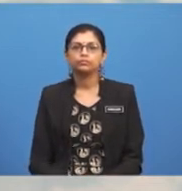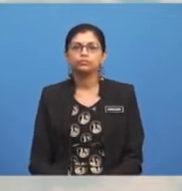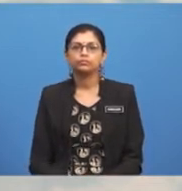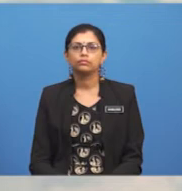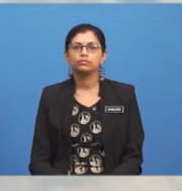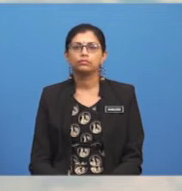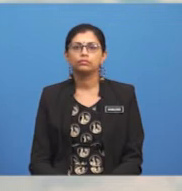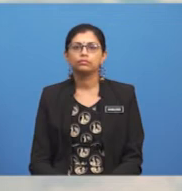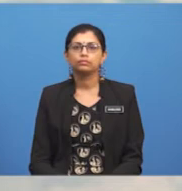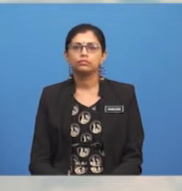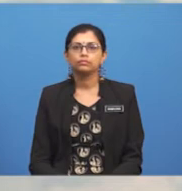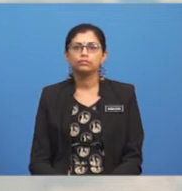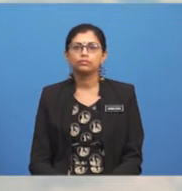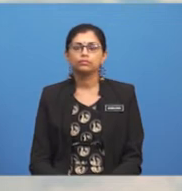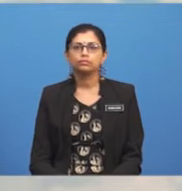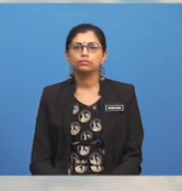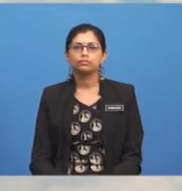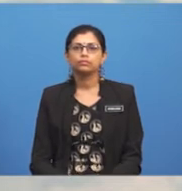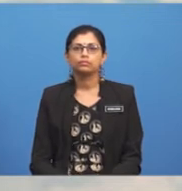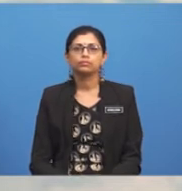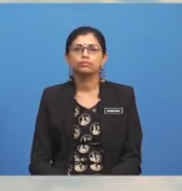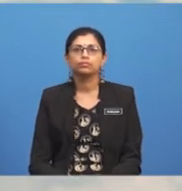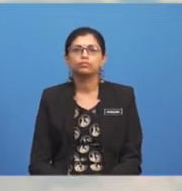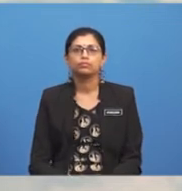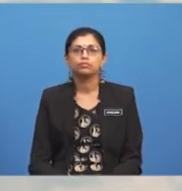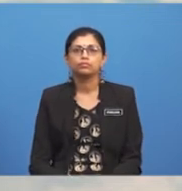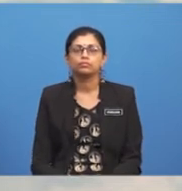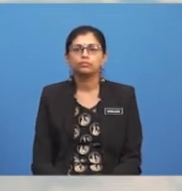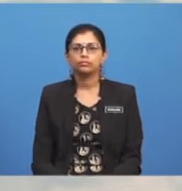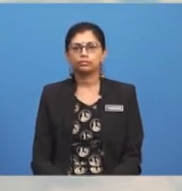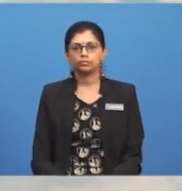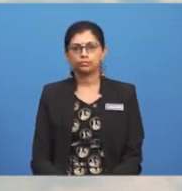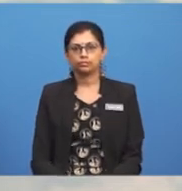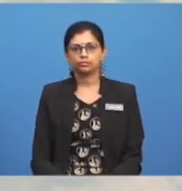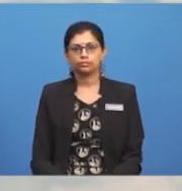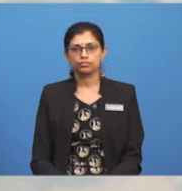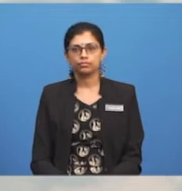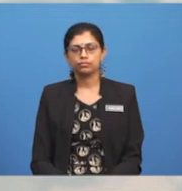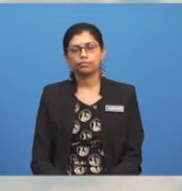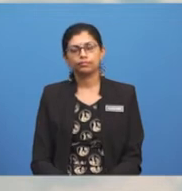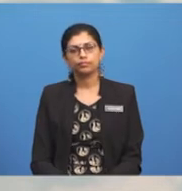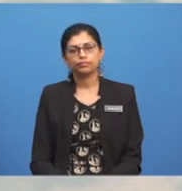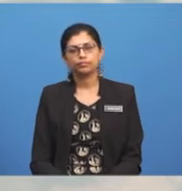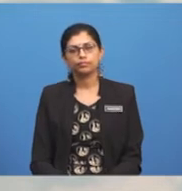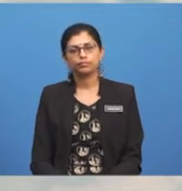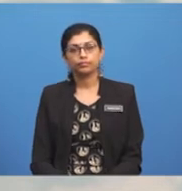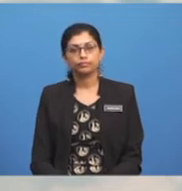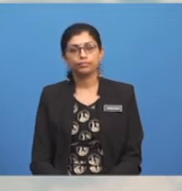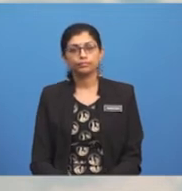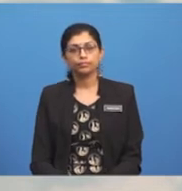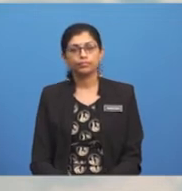10^-11 Newton per meter persegi per kilogram kuasa 2. Manakala jisim